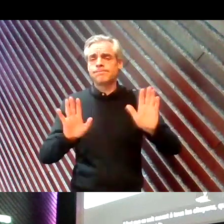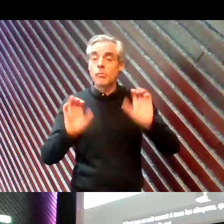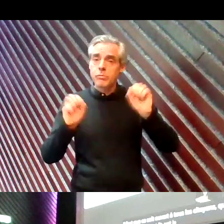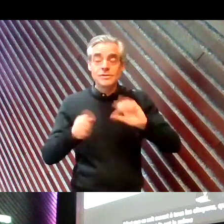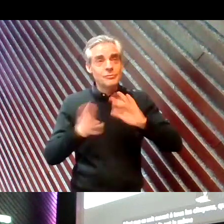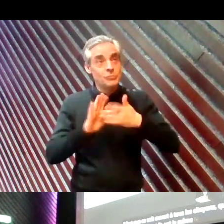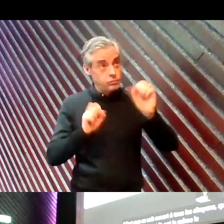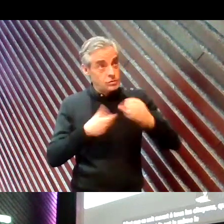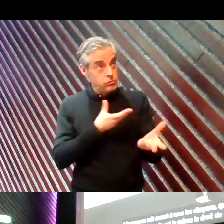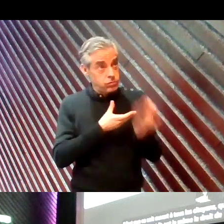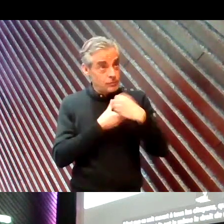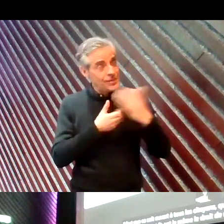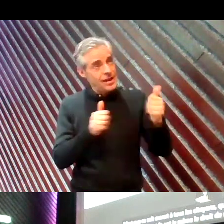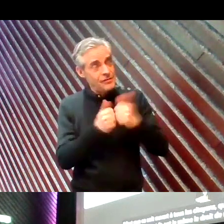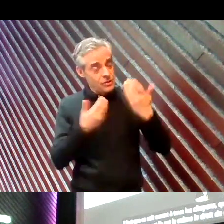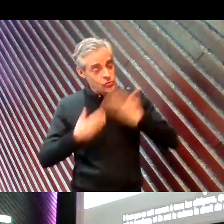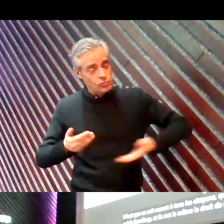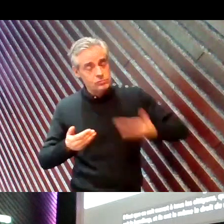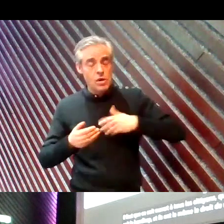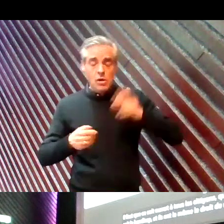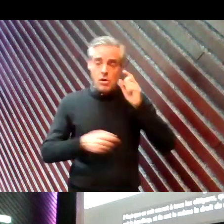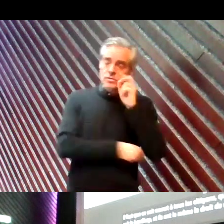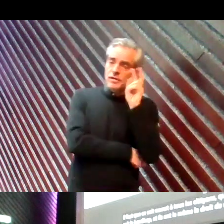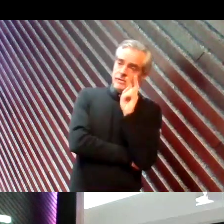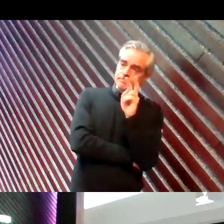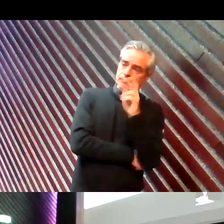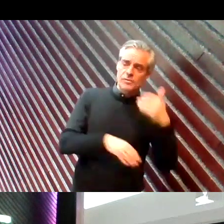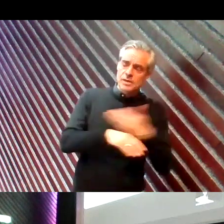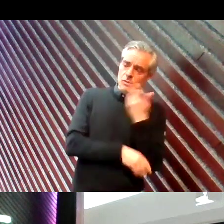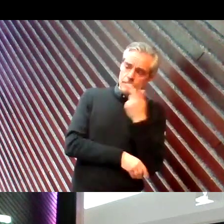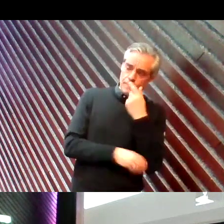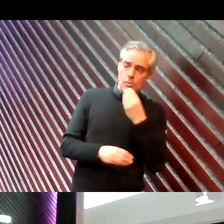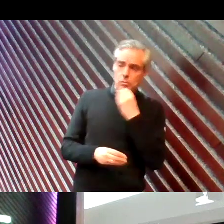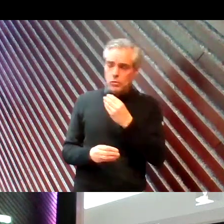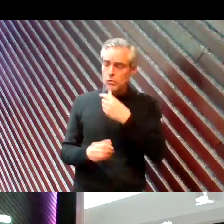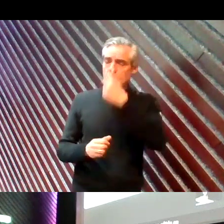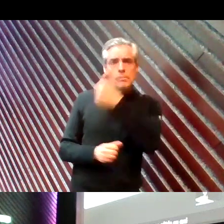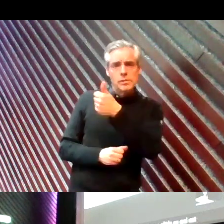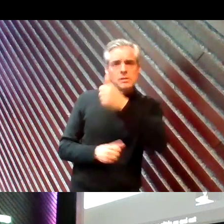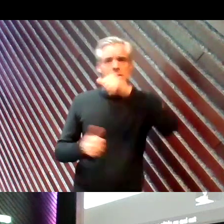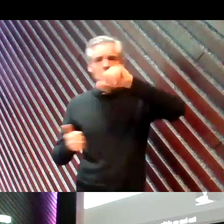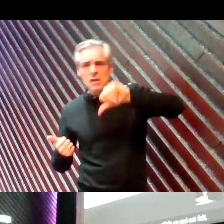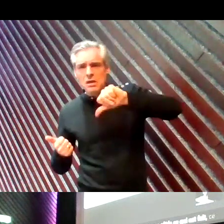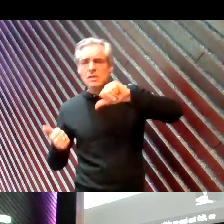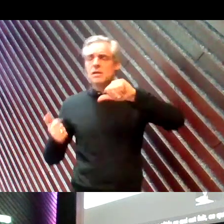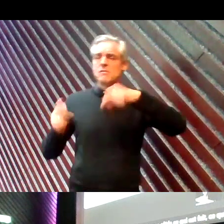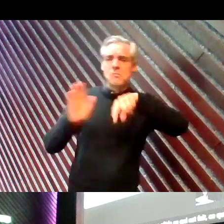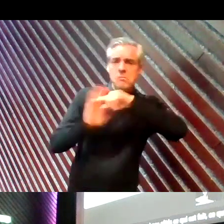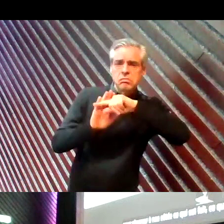pour, à nos côtés, observer ce qui est fait, ce qui n'est pas fait, ce qui est bien fait, ce qui est moins bien fait